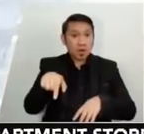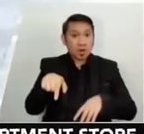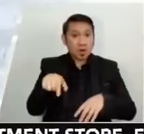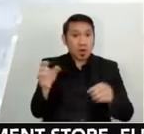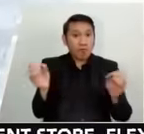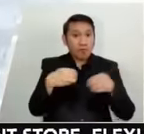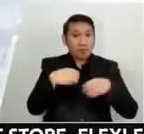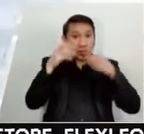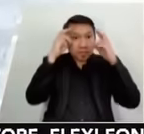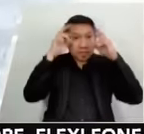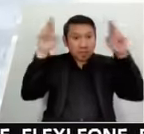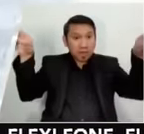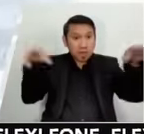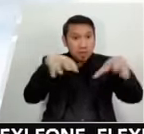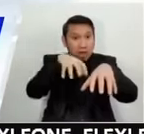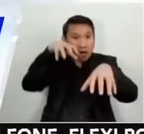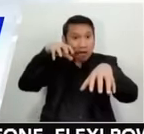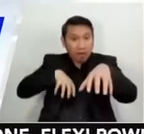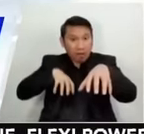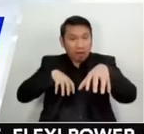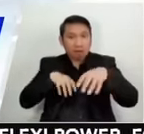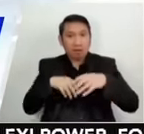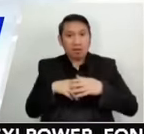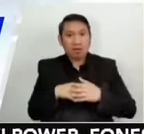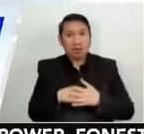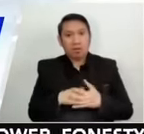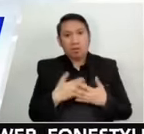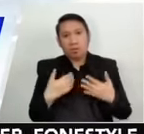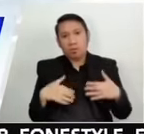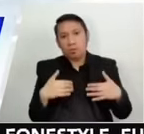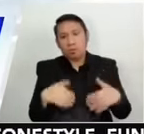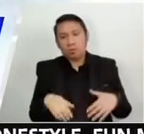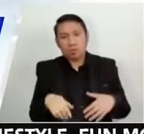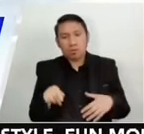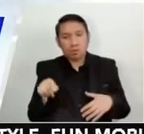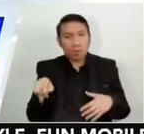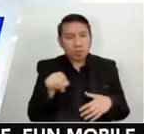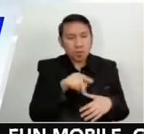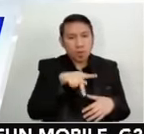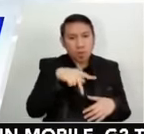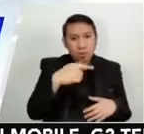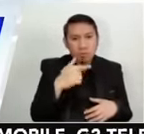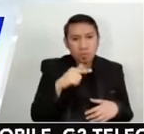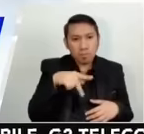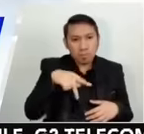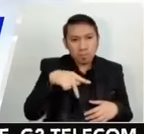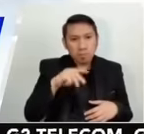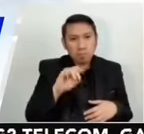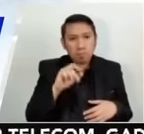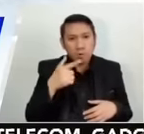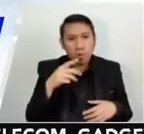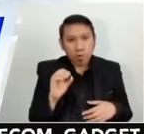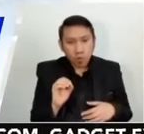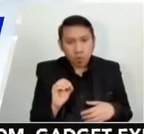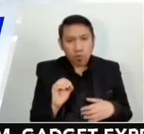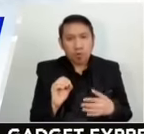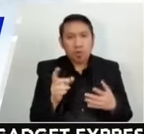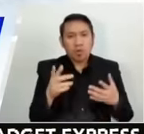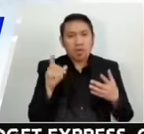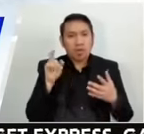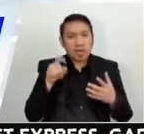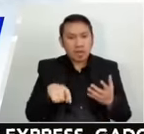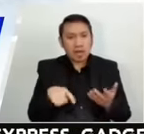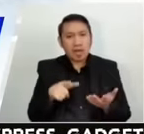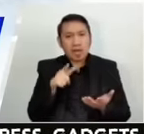Pogo lahat ng igl internet gaming license operators kinakailangan p magkaroon yan ng letter of no objection galing sa city